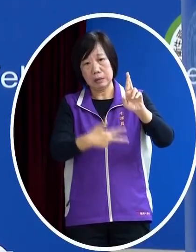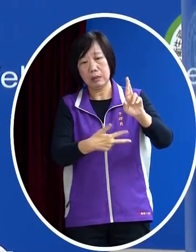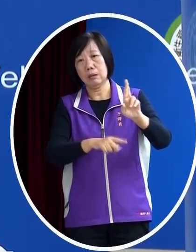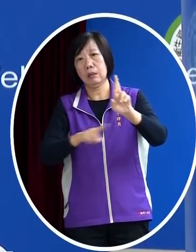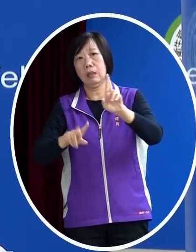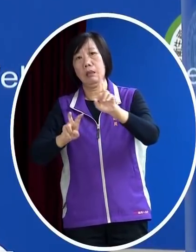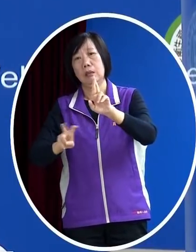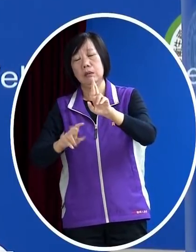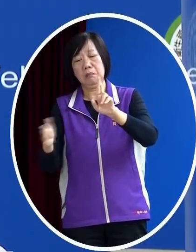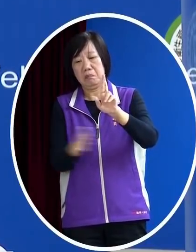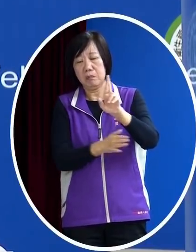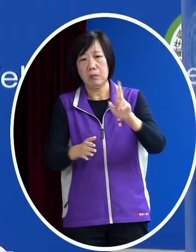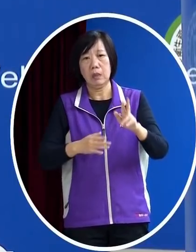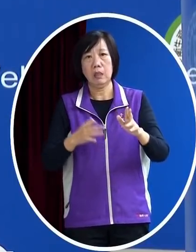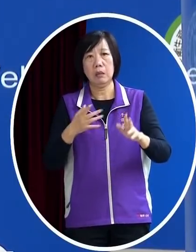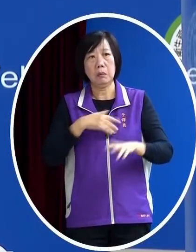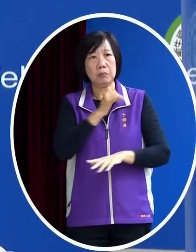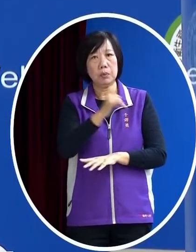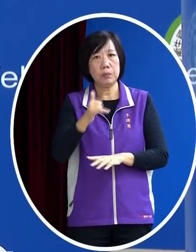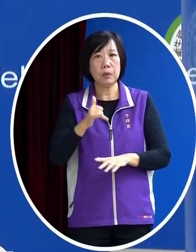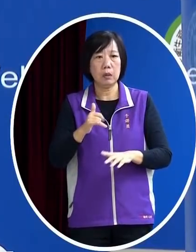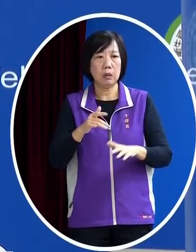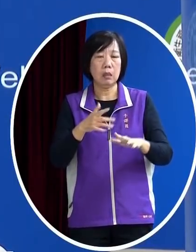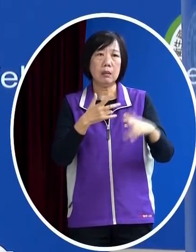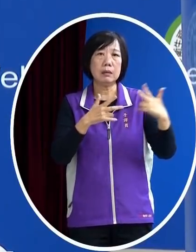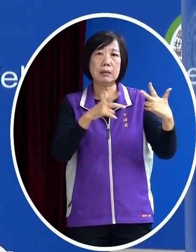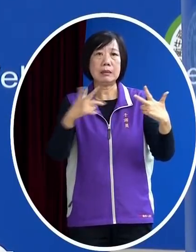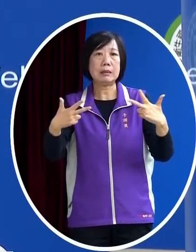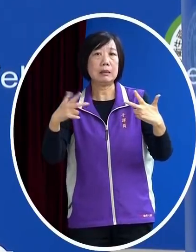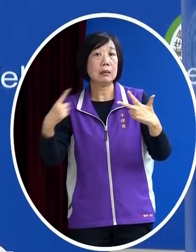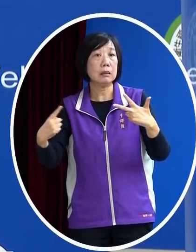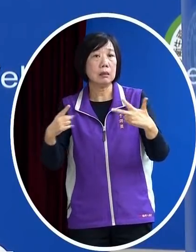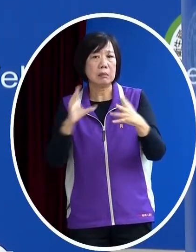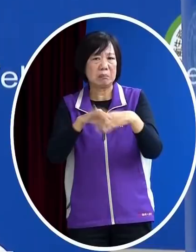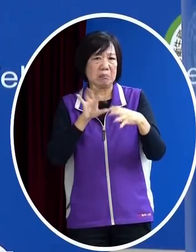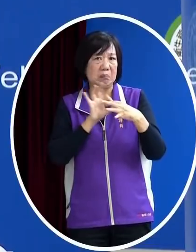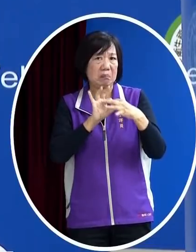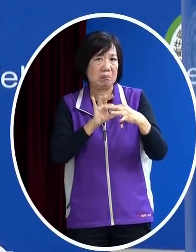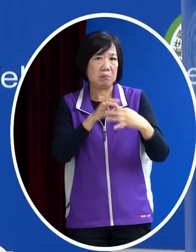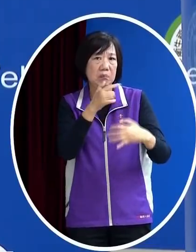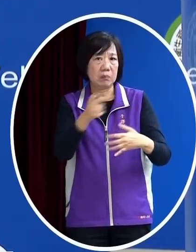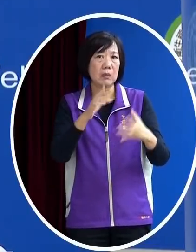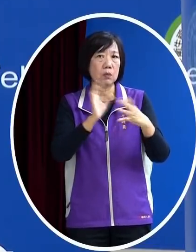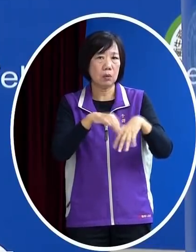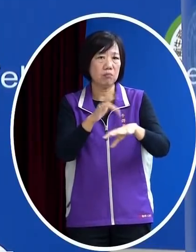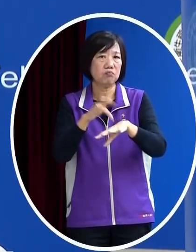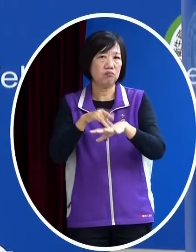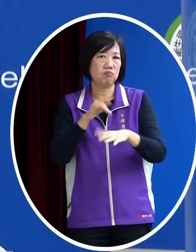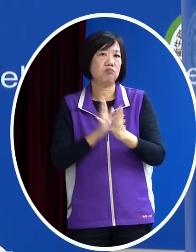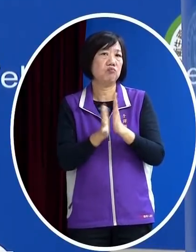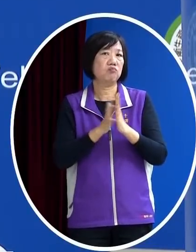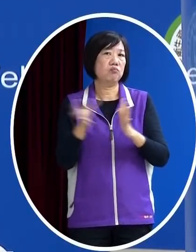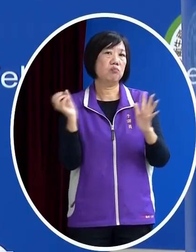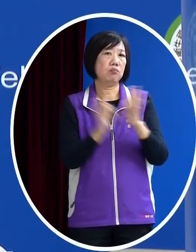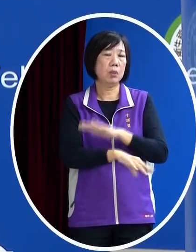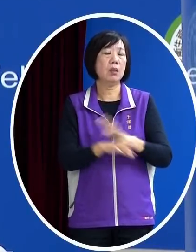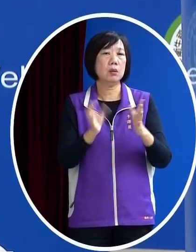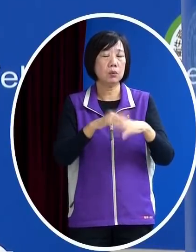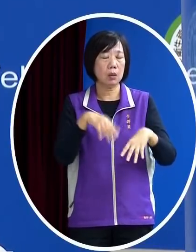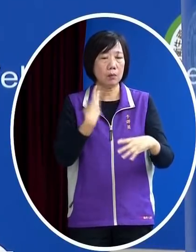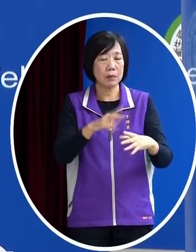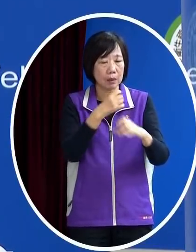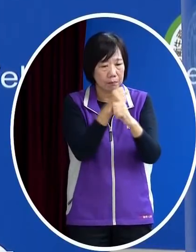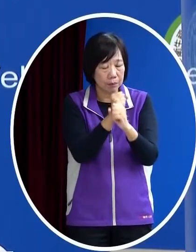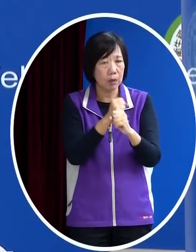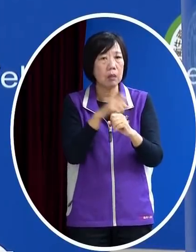与771密切的往来，故把它列作接触者。那同日卫生单位安排裁剪，那